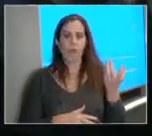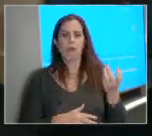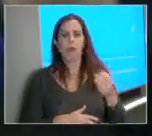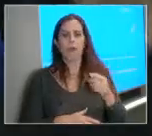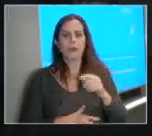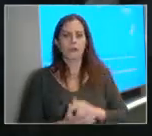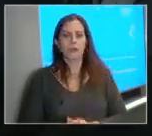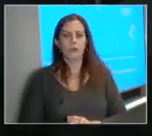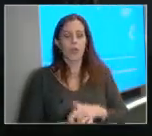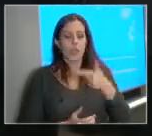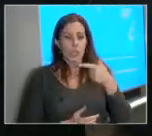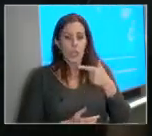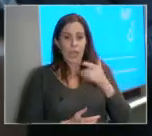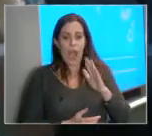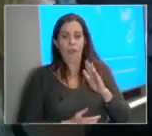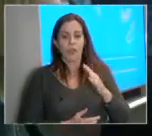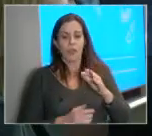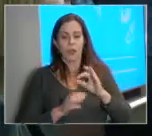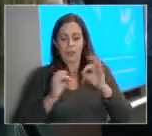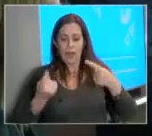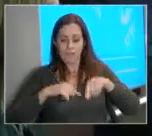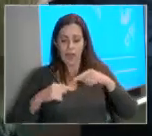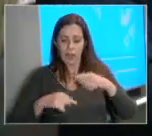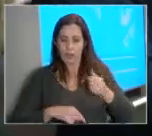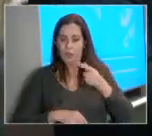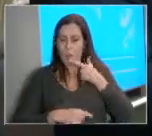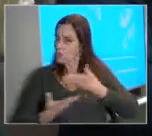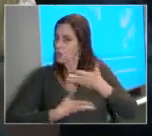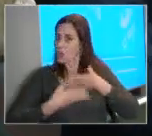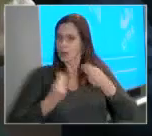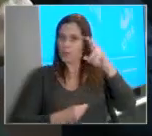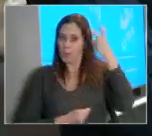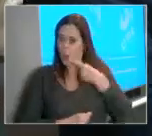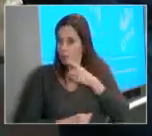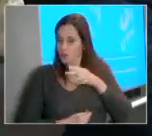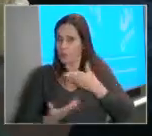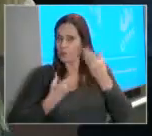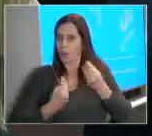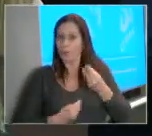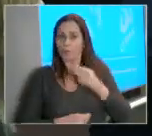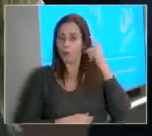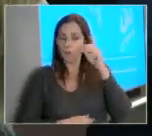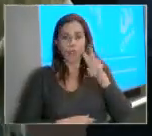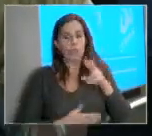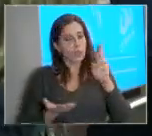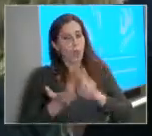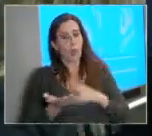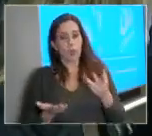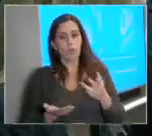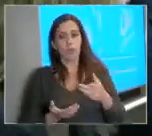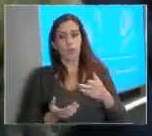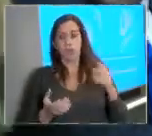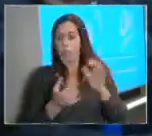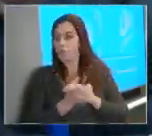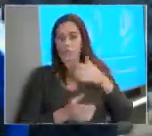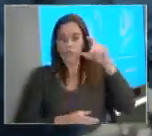וכו'. וכשהוא פתח את ישיבת הכספים, הוא דיבר על זה שהוא מערכת יחסים טובה עם הציבור הערבי. הוא חושב שיש להם זכויות. הוא חבר